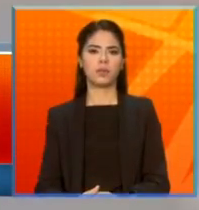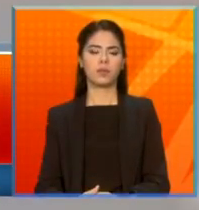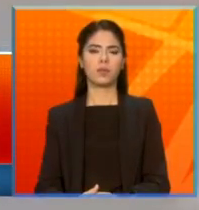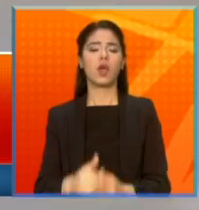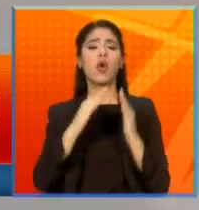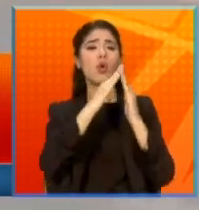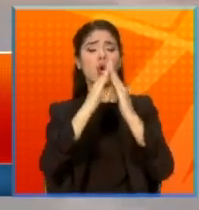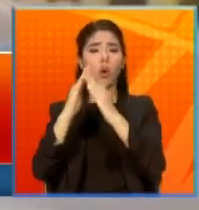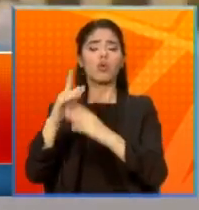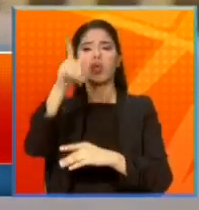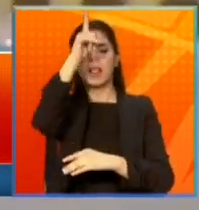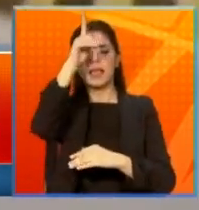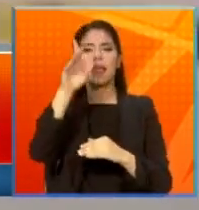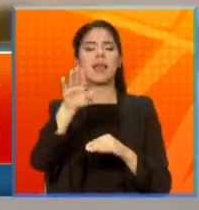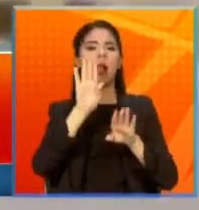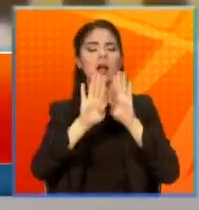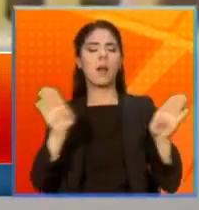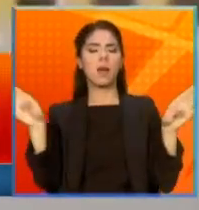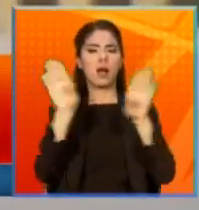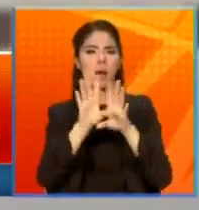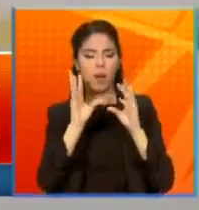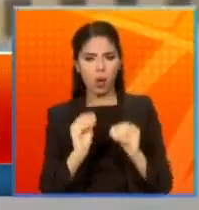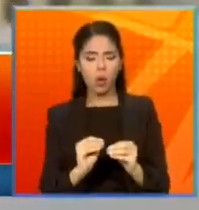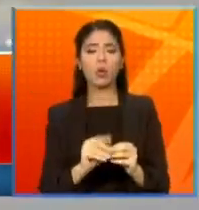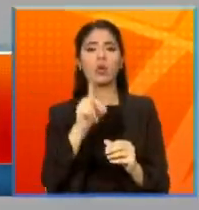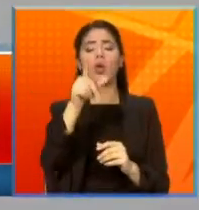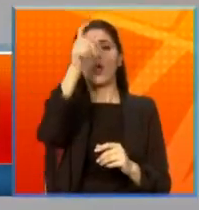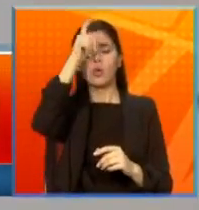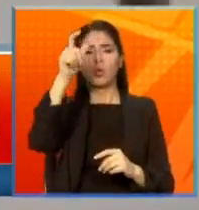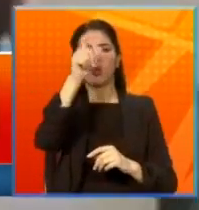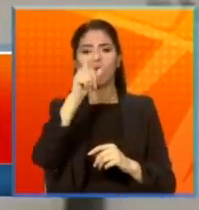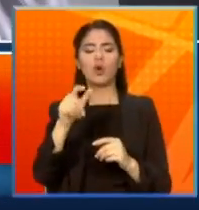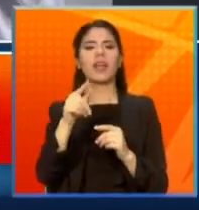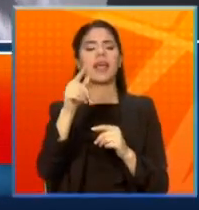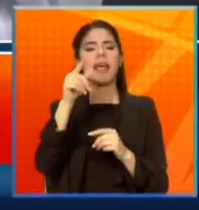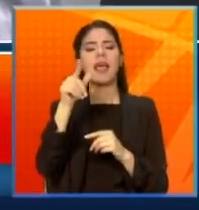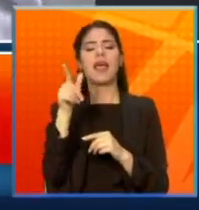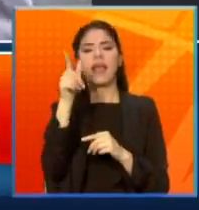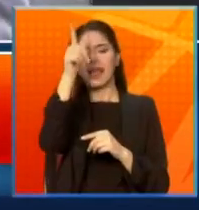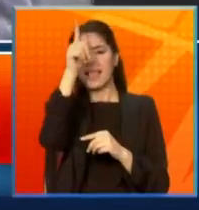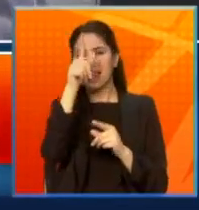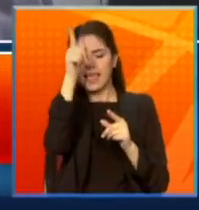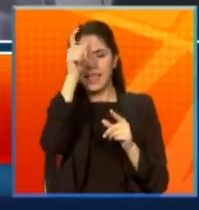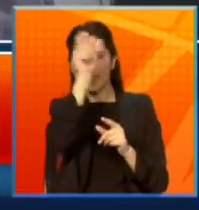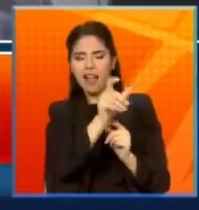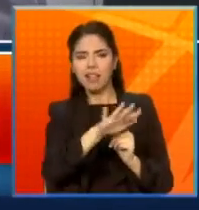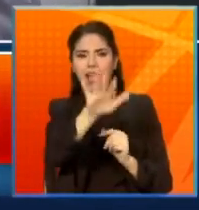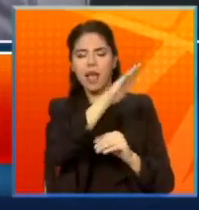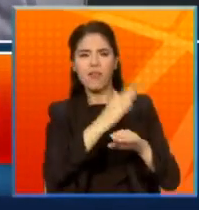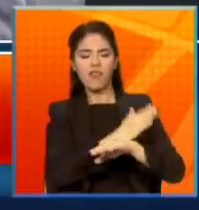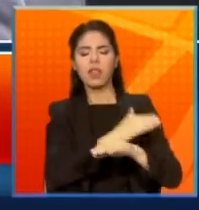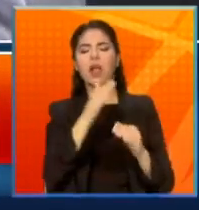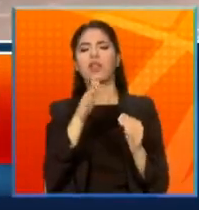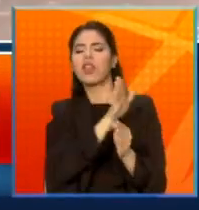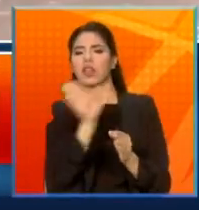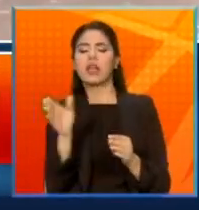Tüm komşuları İran'la olan sınırlarını kapattı. Türkiye'de İranlıların ülkeye girişini yasaklarken İran'la olan 4 sınır